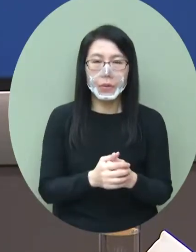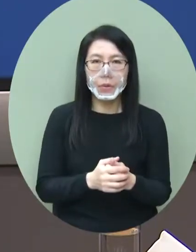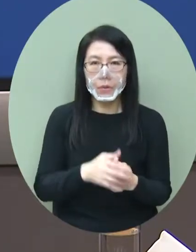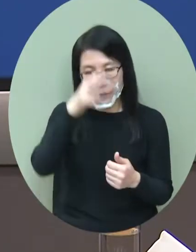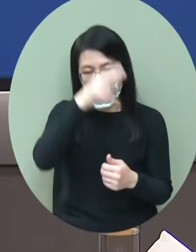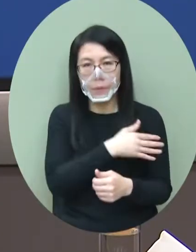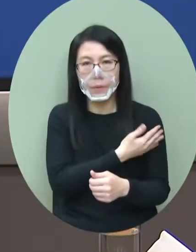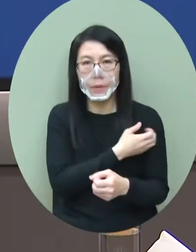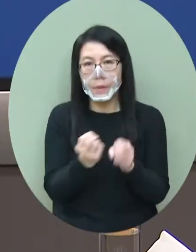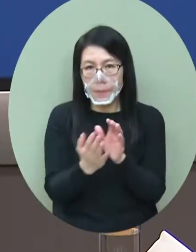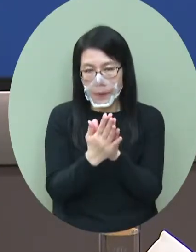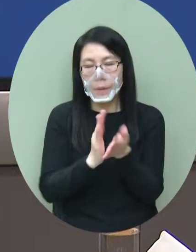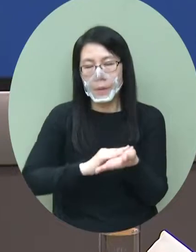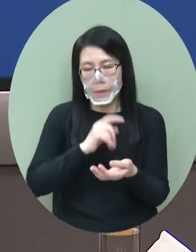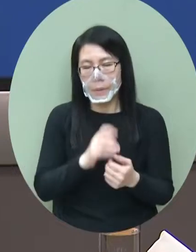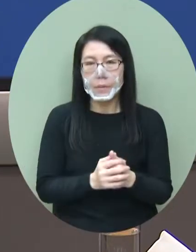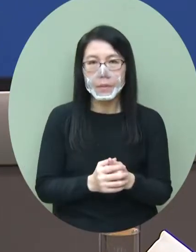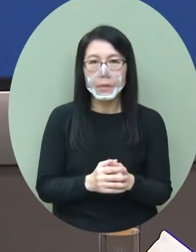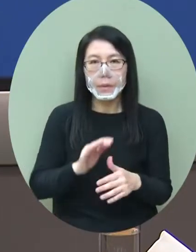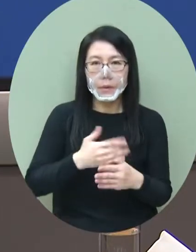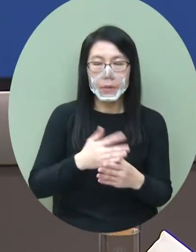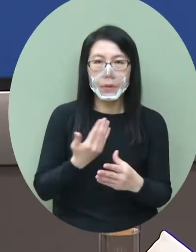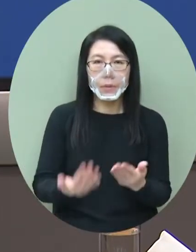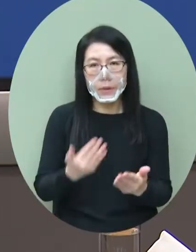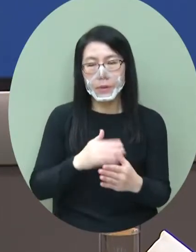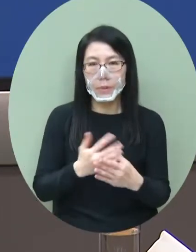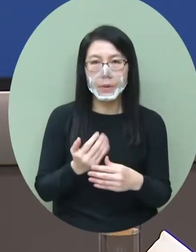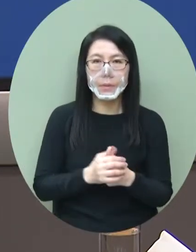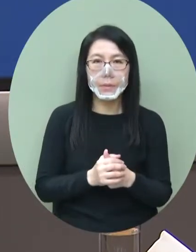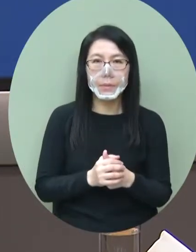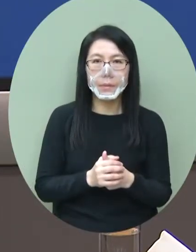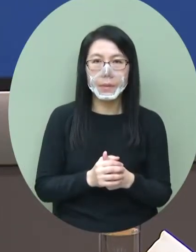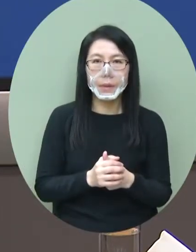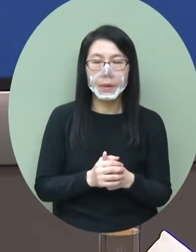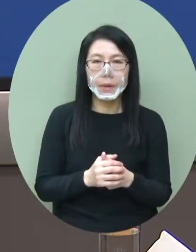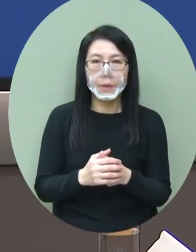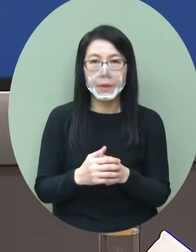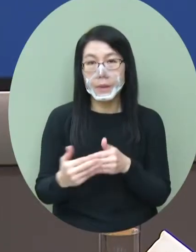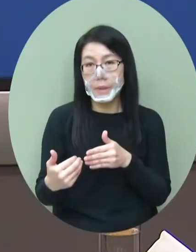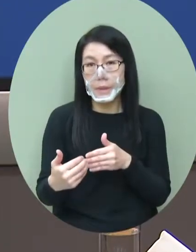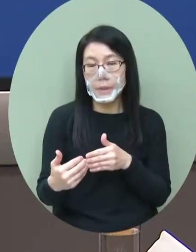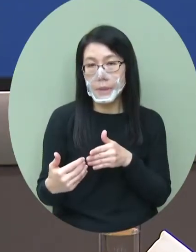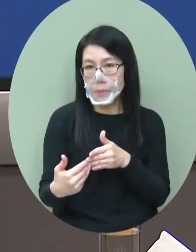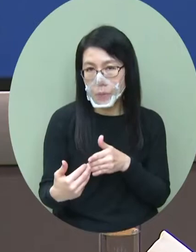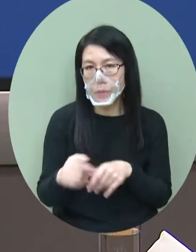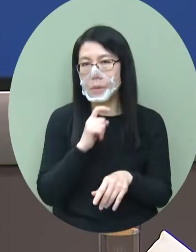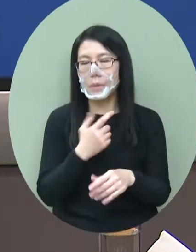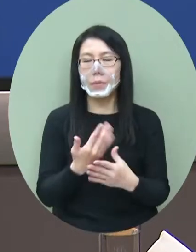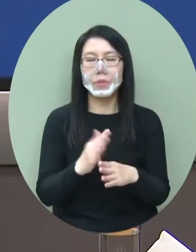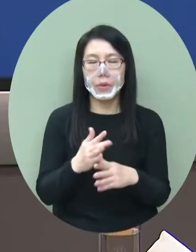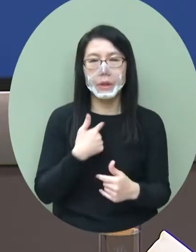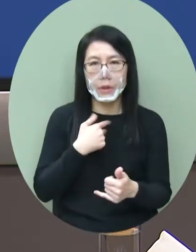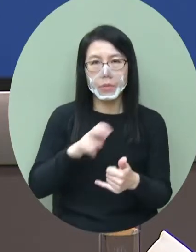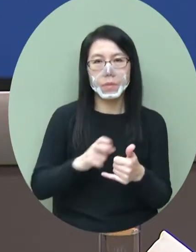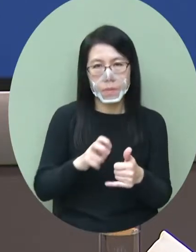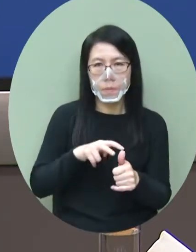是因为他是一个这个紧密的接触者，他要做检疫。那最新的数据